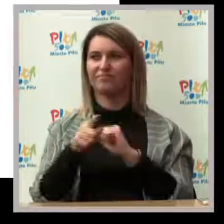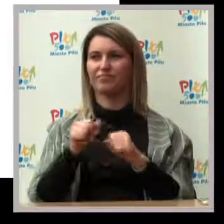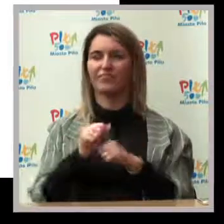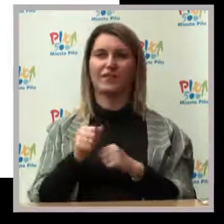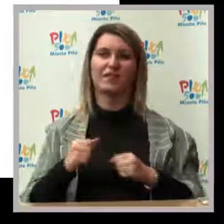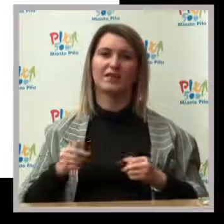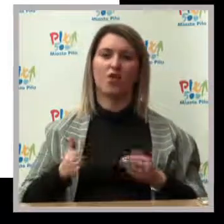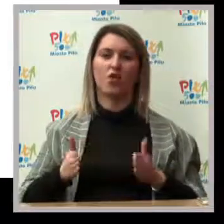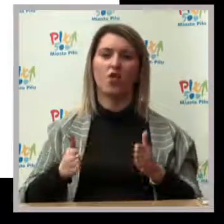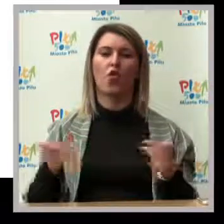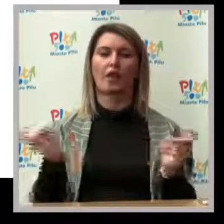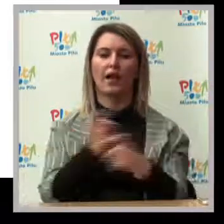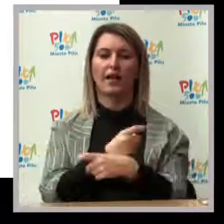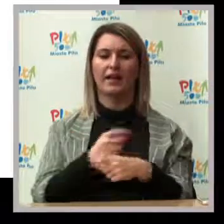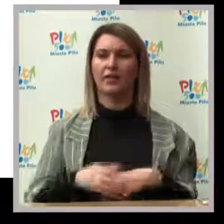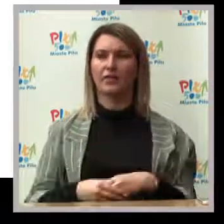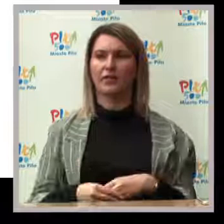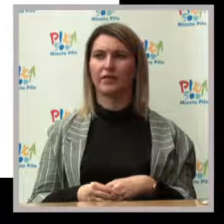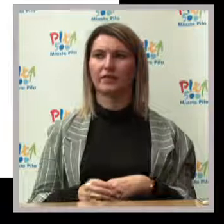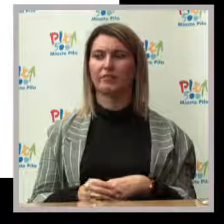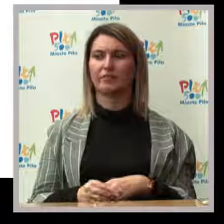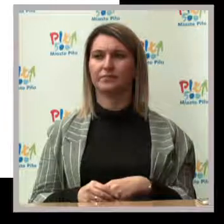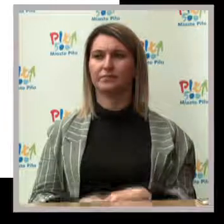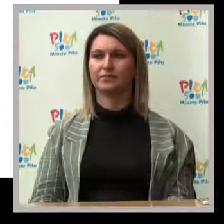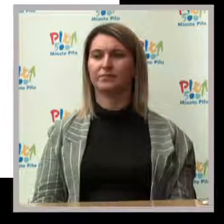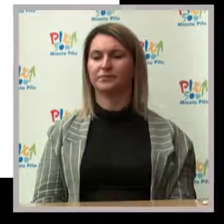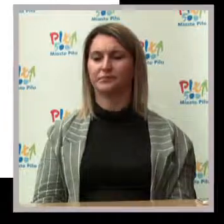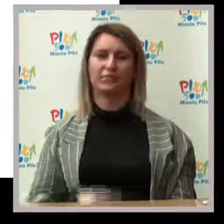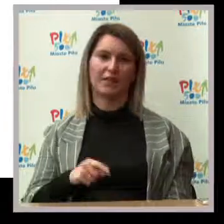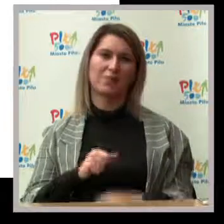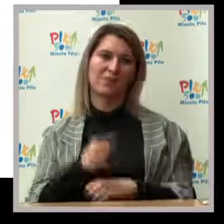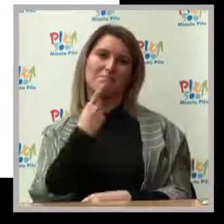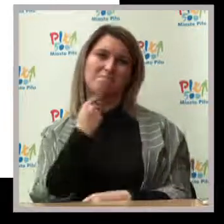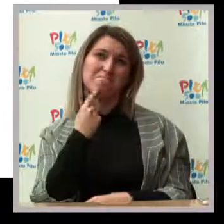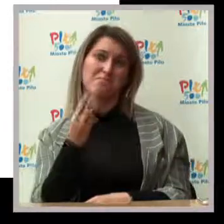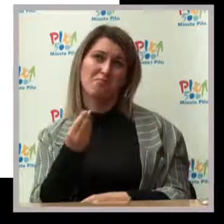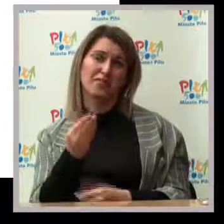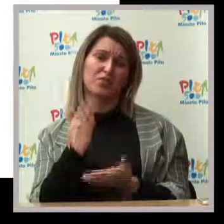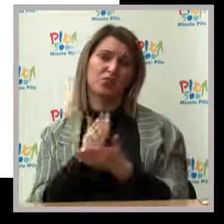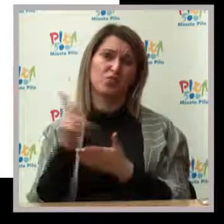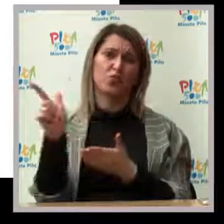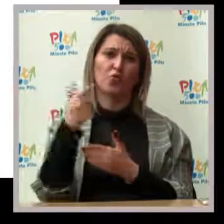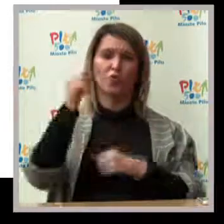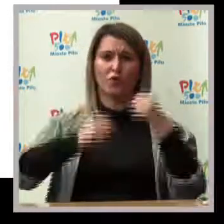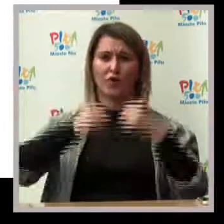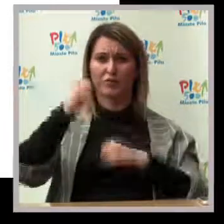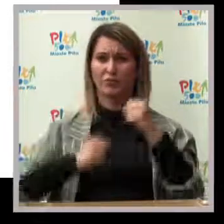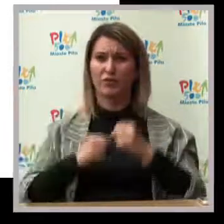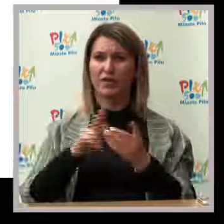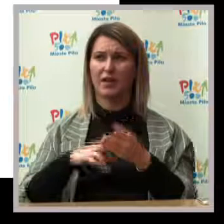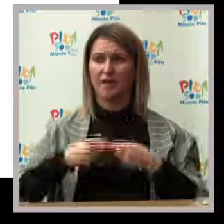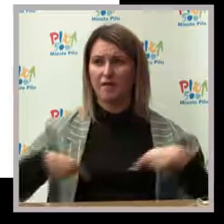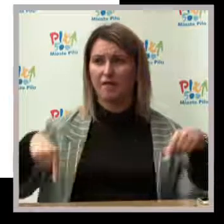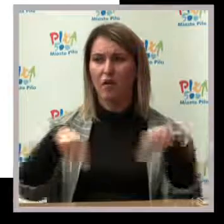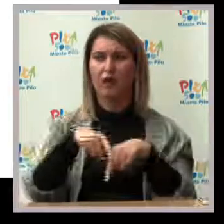droga krajowa, została zapisana kwota, która jest niewystarczająca. Był już drugi przetarg na wykonanie